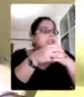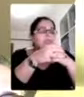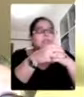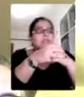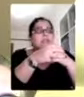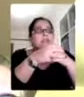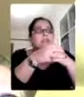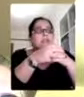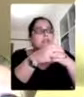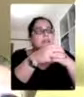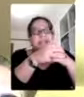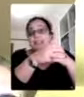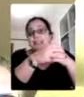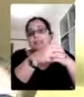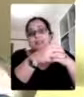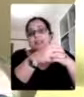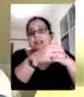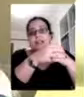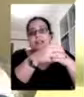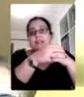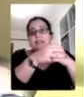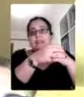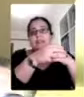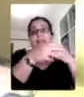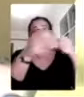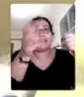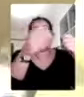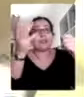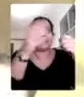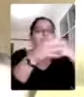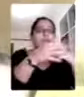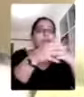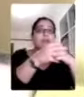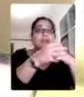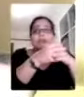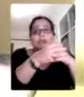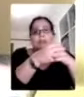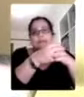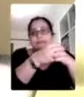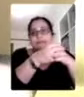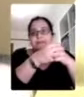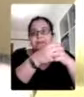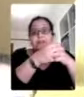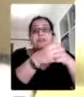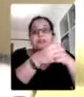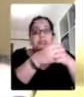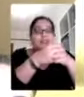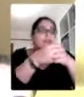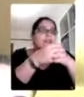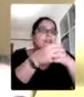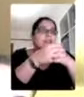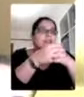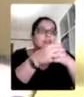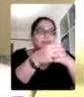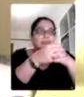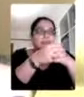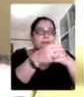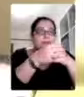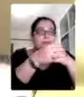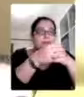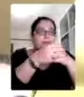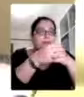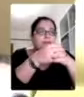15 Nisan'dan sonra daha gevşek eski günlere dönmeyi umuyorum. Ama çok teşekkür ederim sorduğunuz